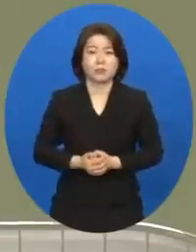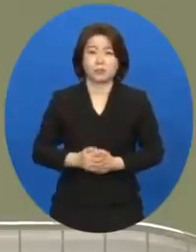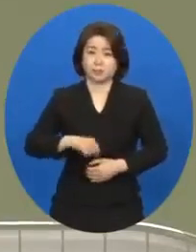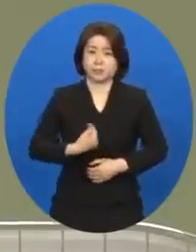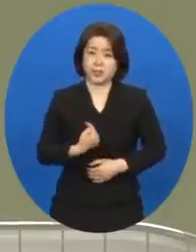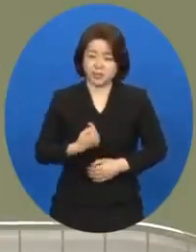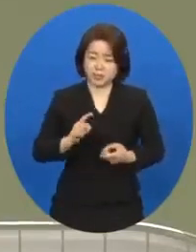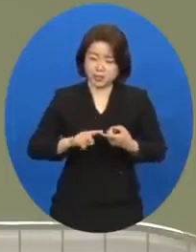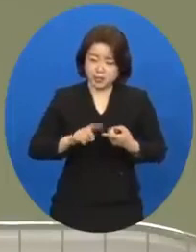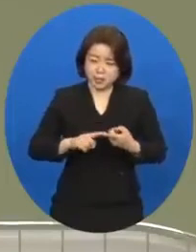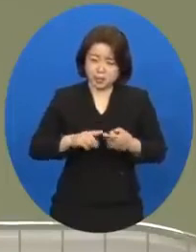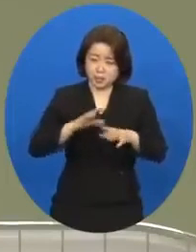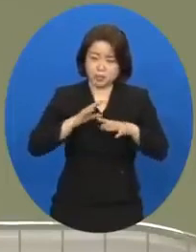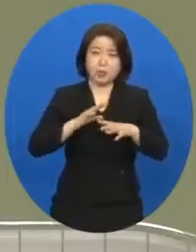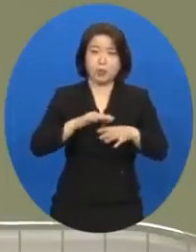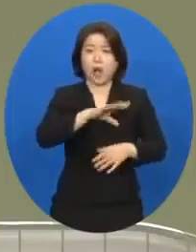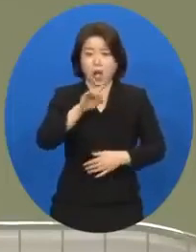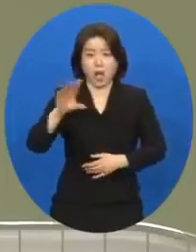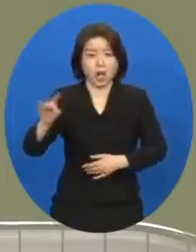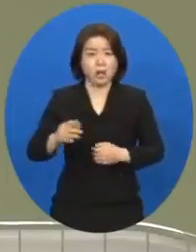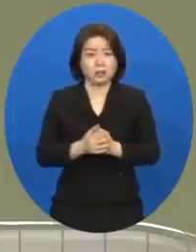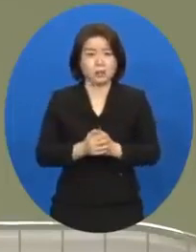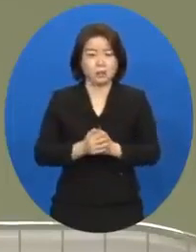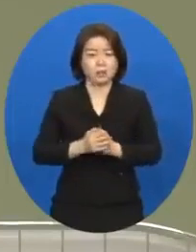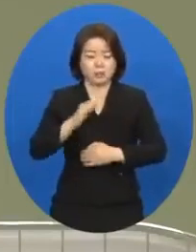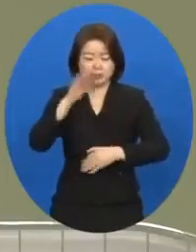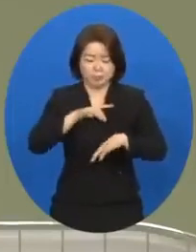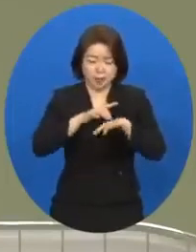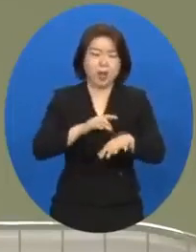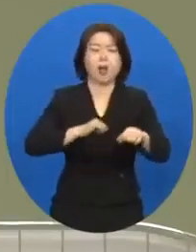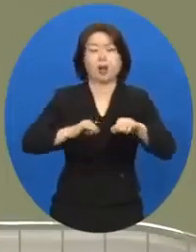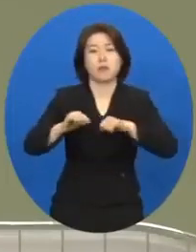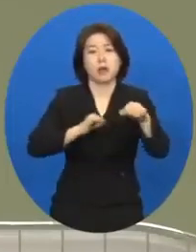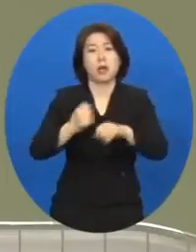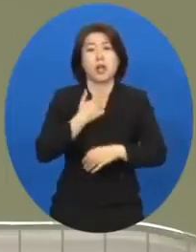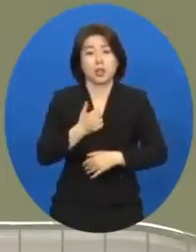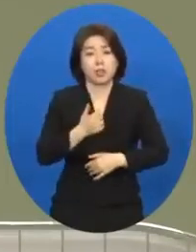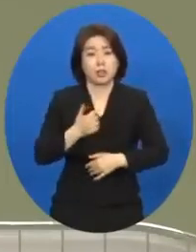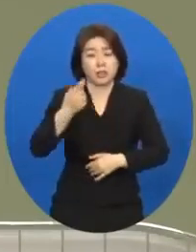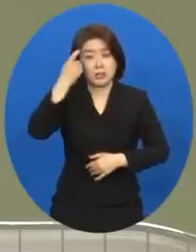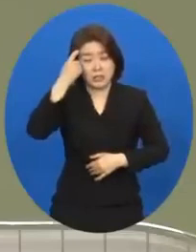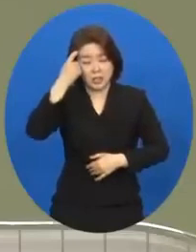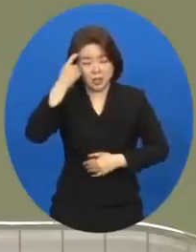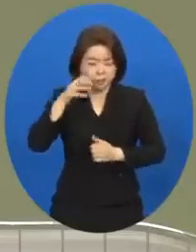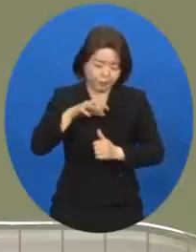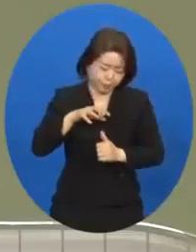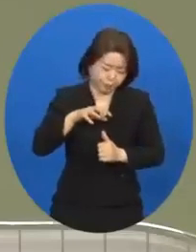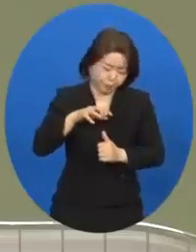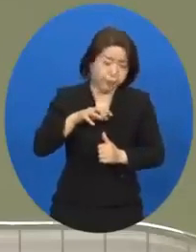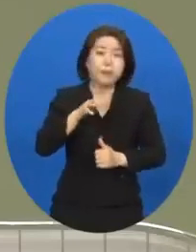자기 자신이 두려울 정도로 때때로는 진짜 악마 노릇을 하고 있는 그런 생각 속에 사로잡혀 있는